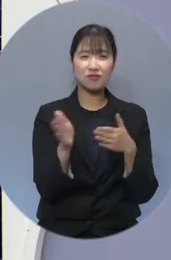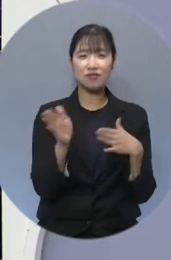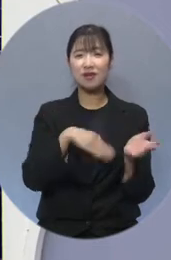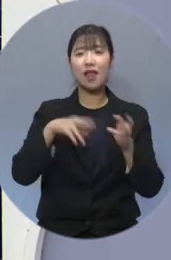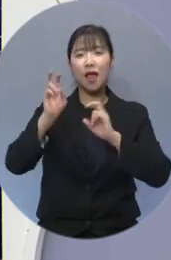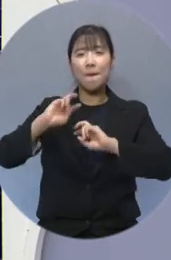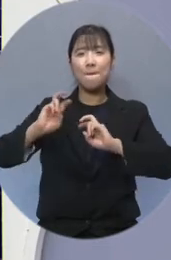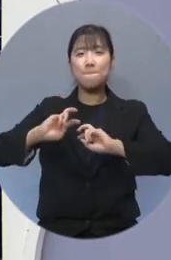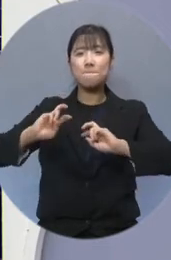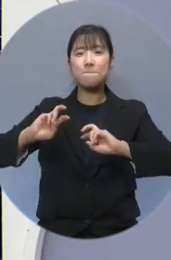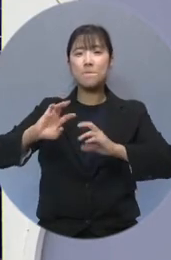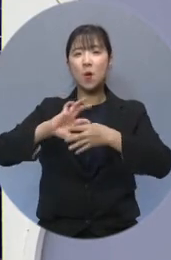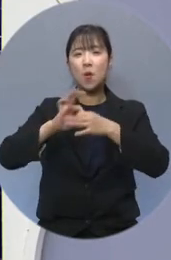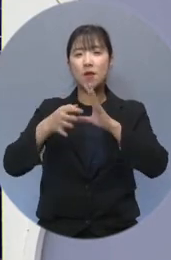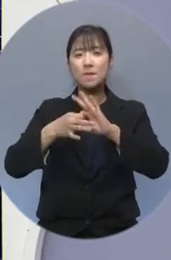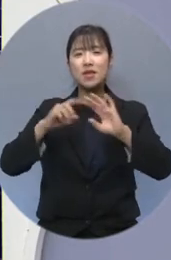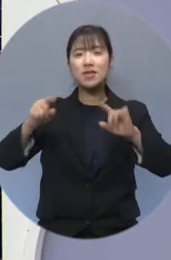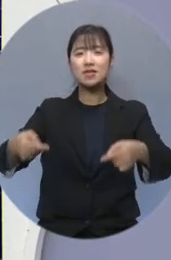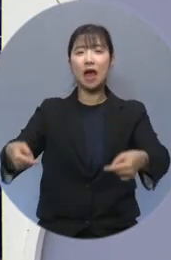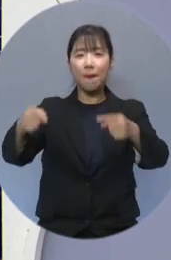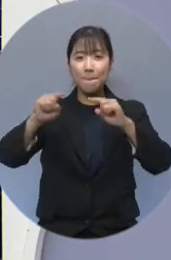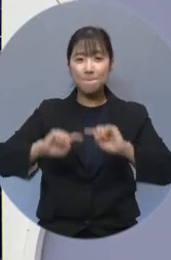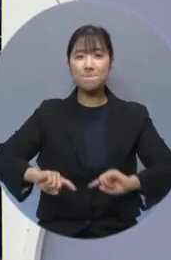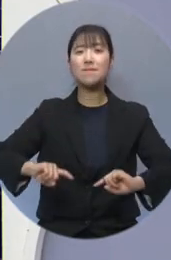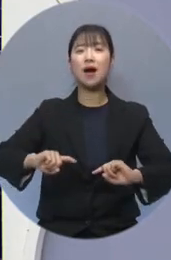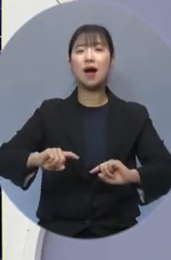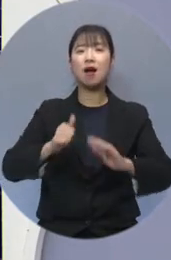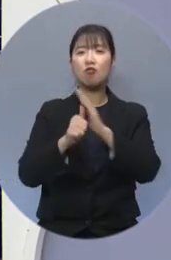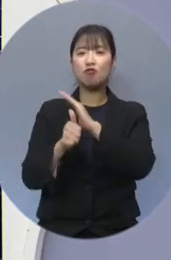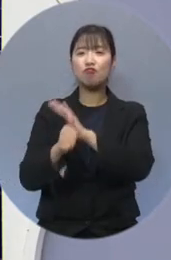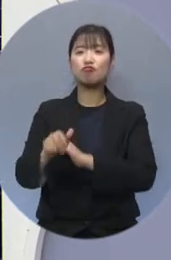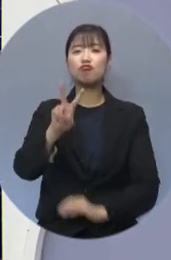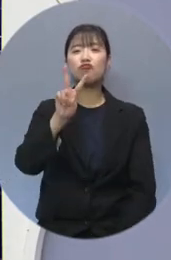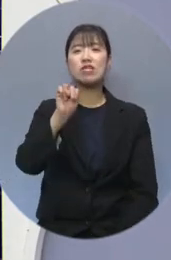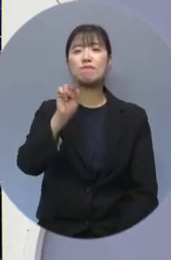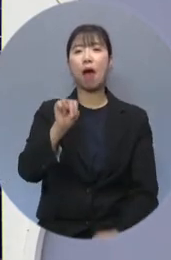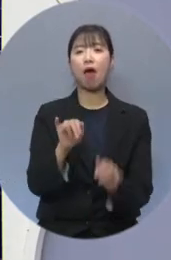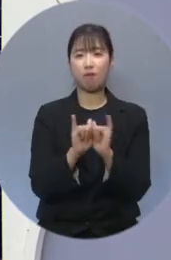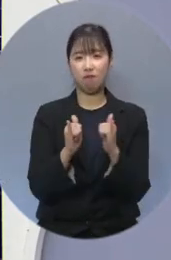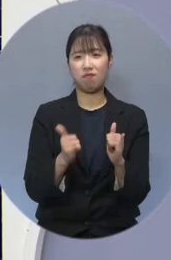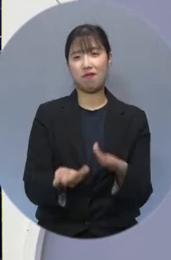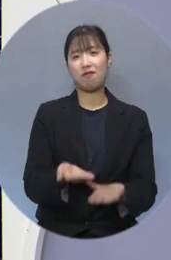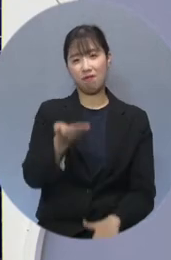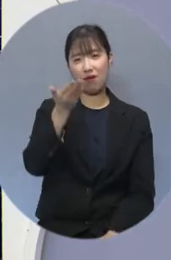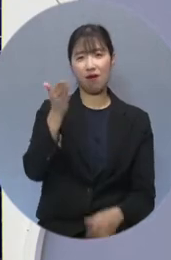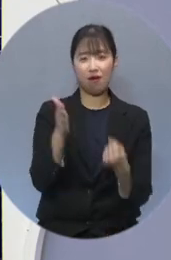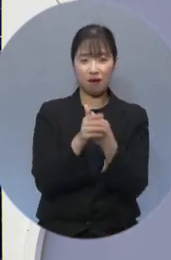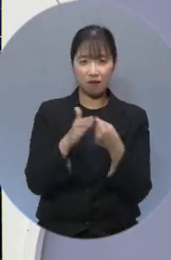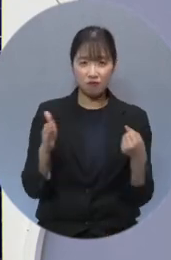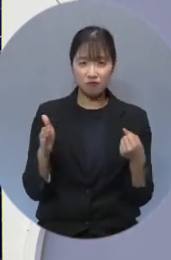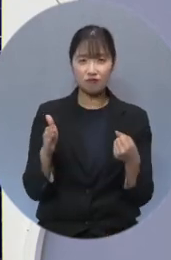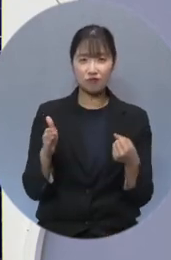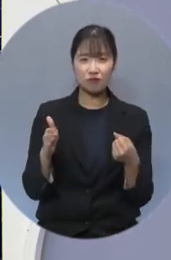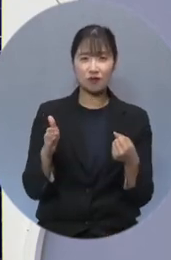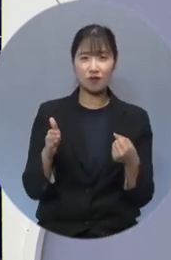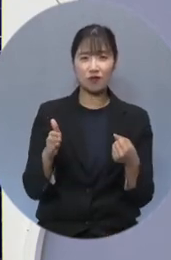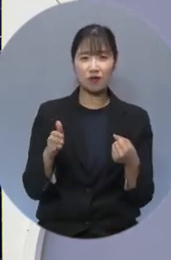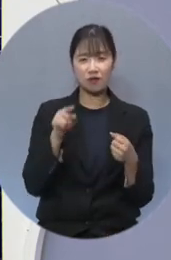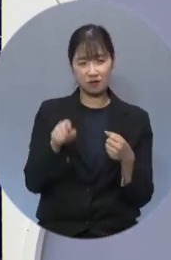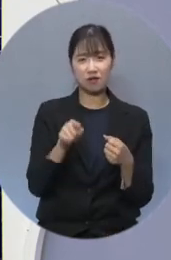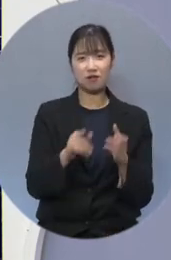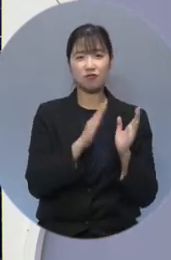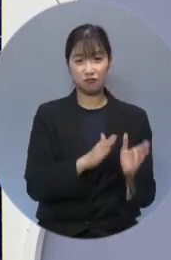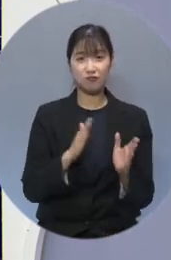합창 올림픽은 참가 선수만 2만 명이 넘습니다. 어이구, 그래서 대단하네. 이제 그 준비를